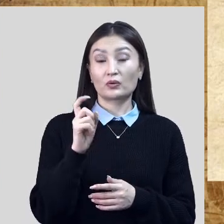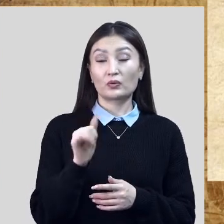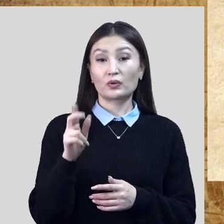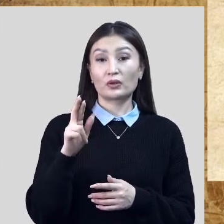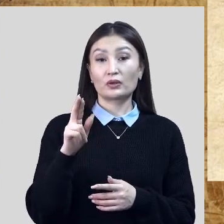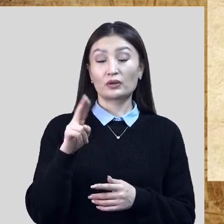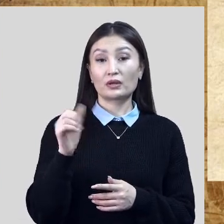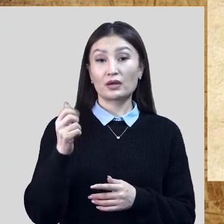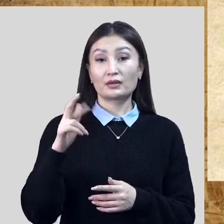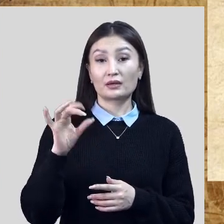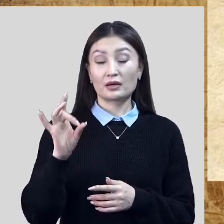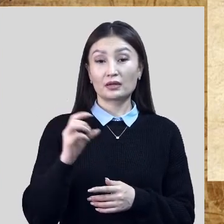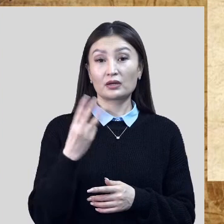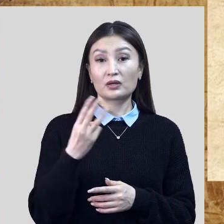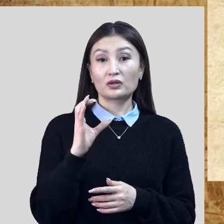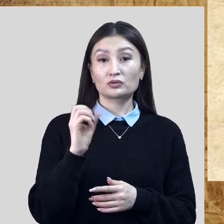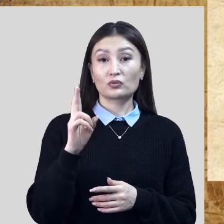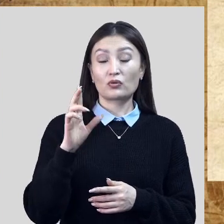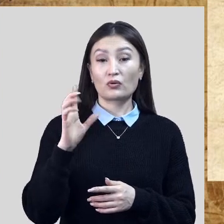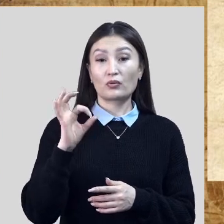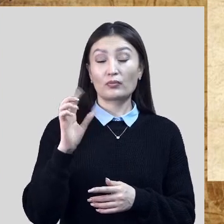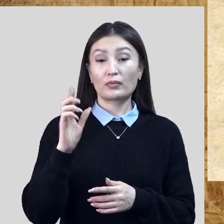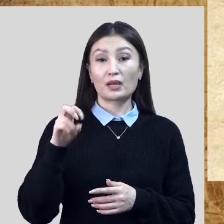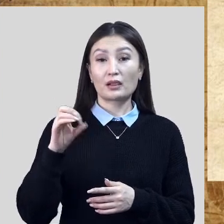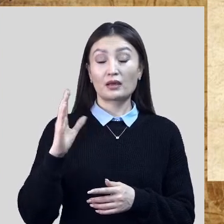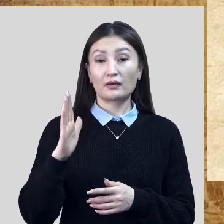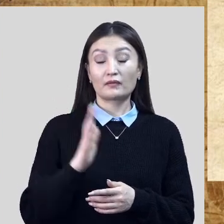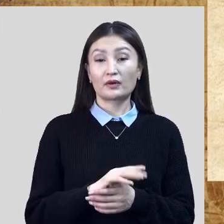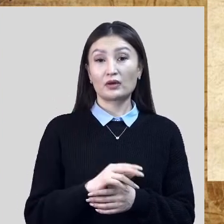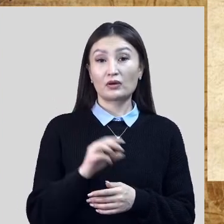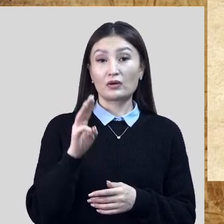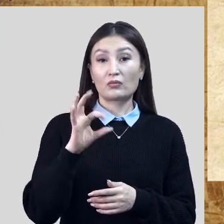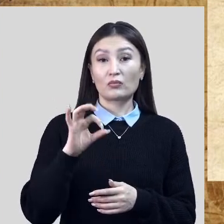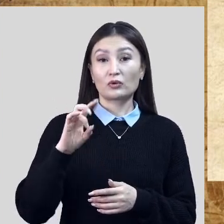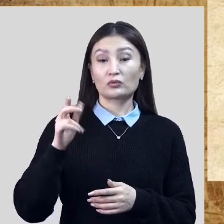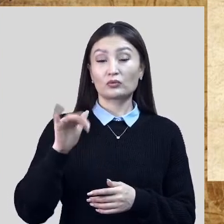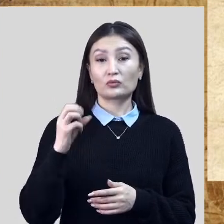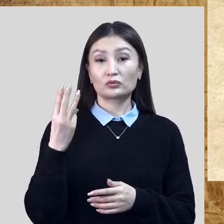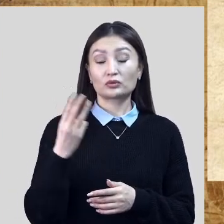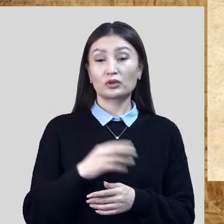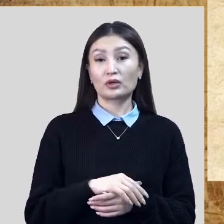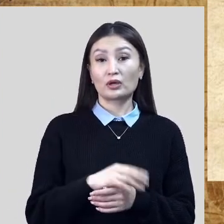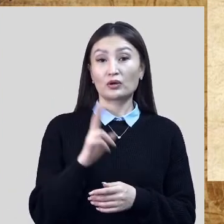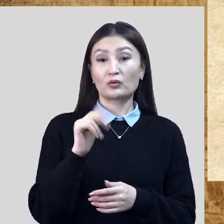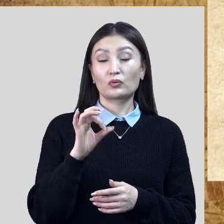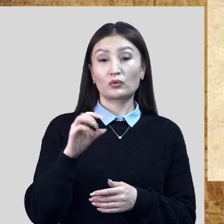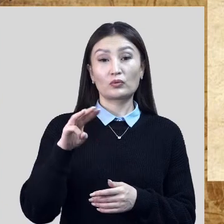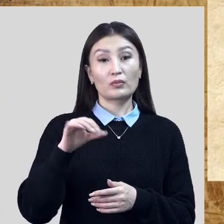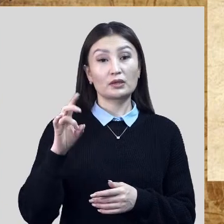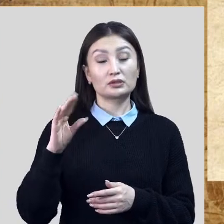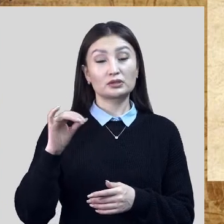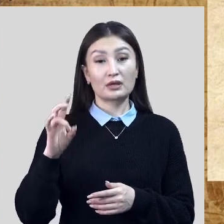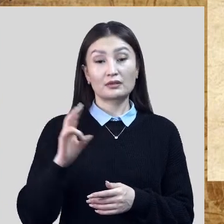Худаяр. Третий. Скобелев. Четвертый ответ – Монгуш, пятый –